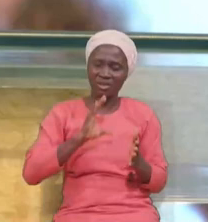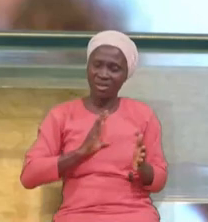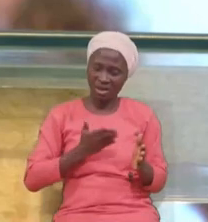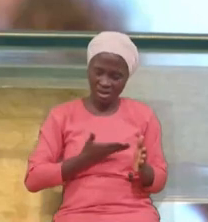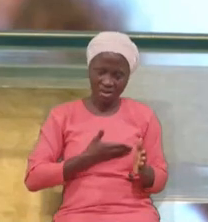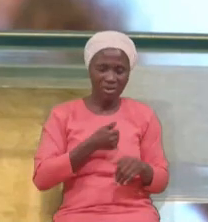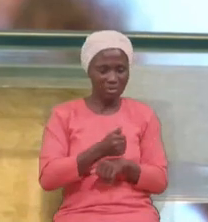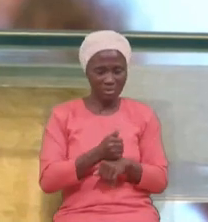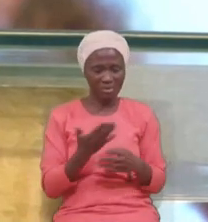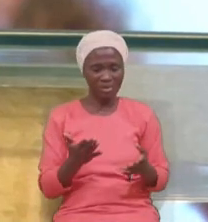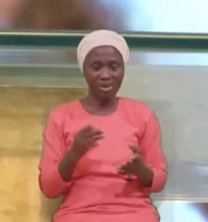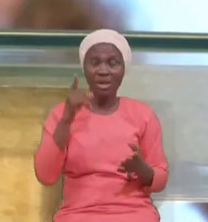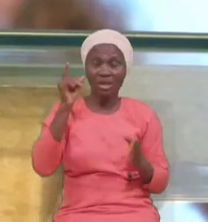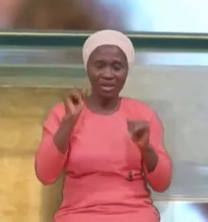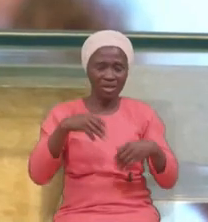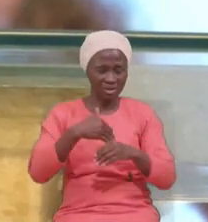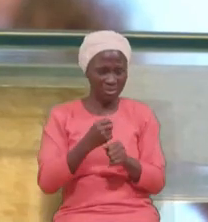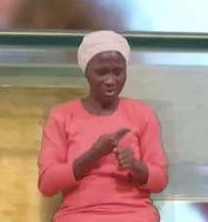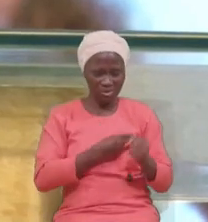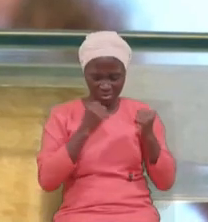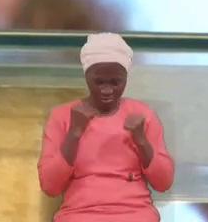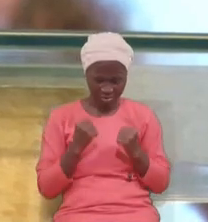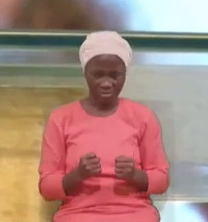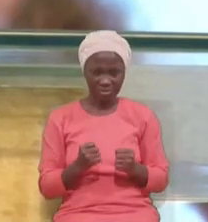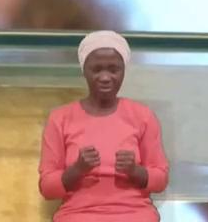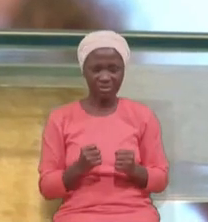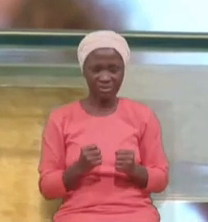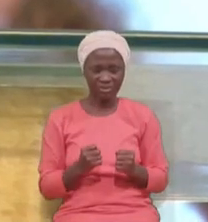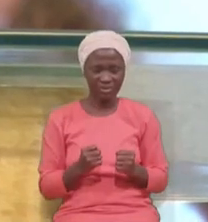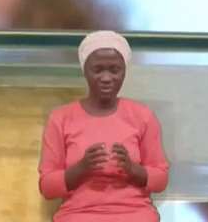Il peut mettre sa dynamite en nous.